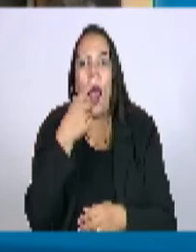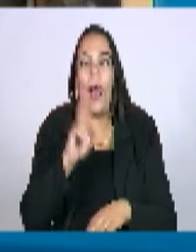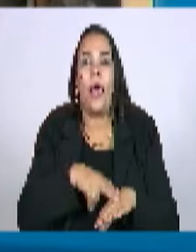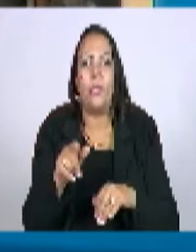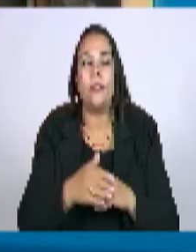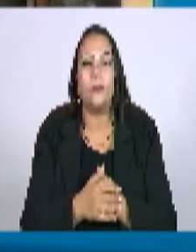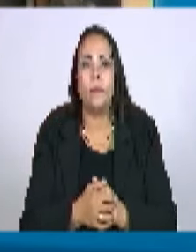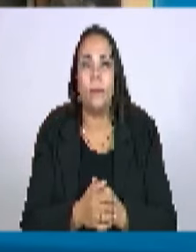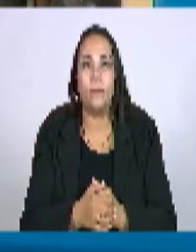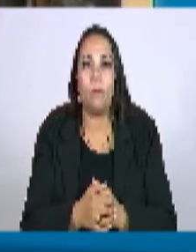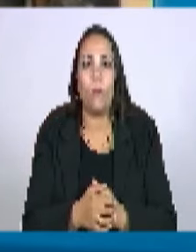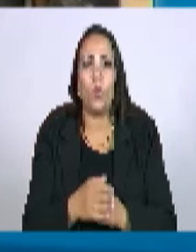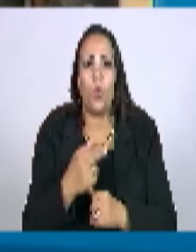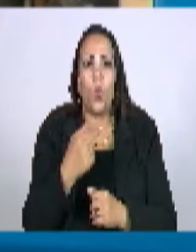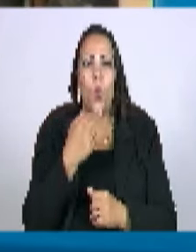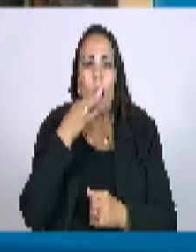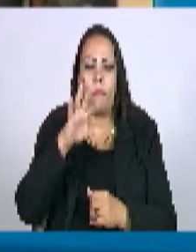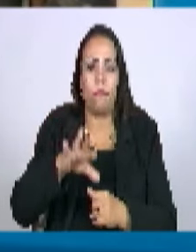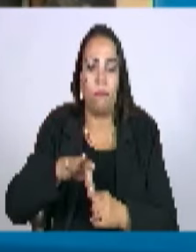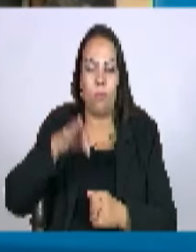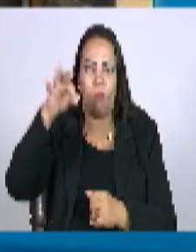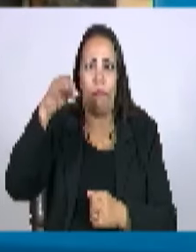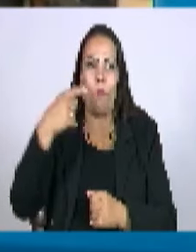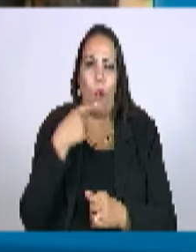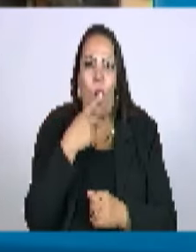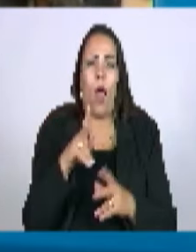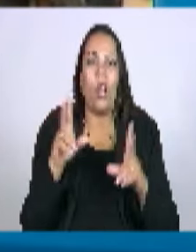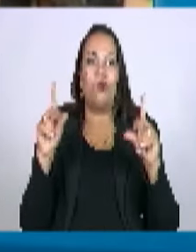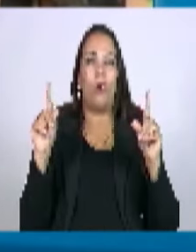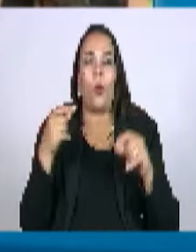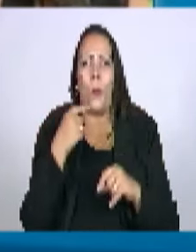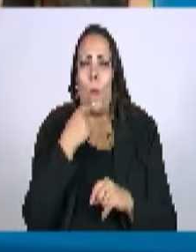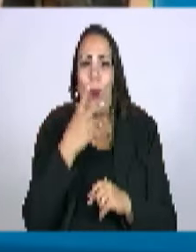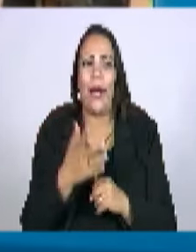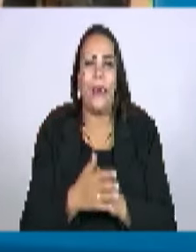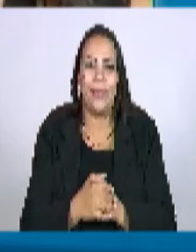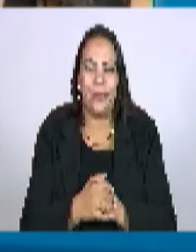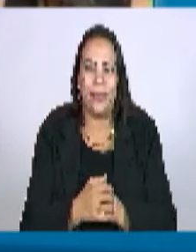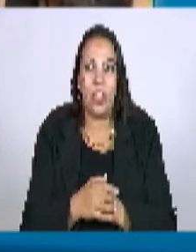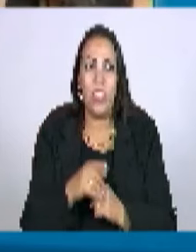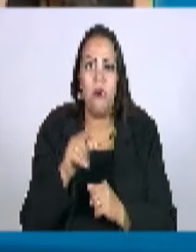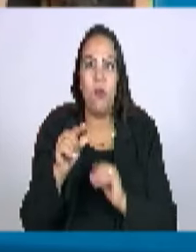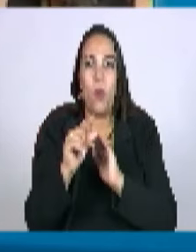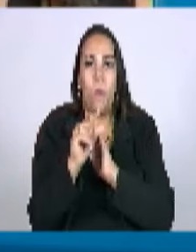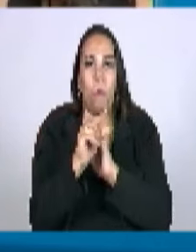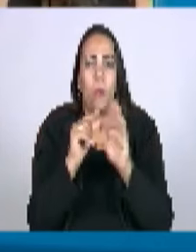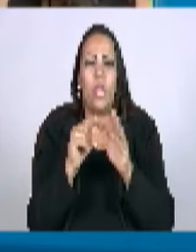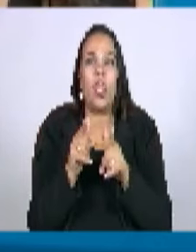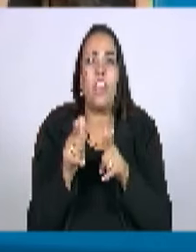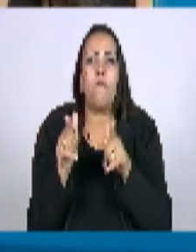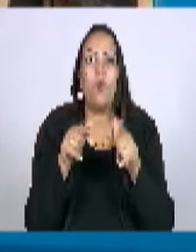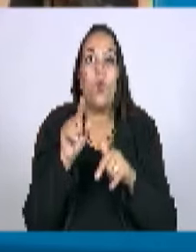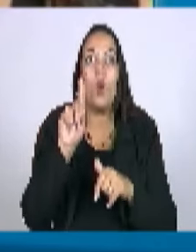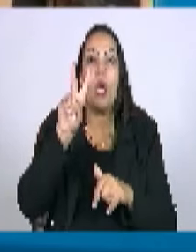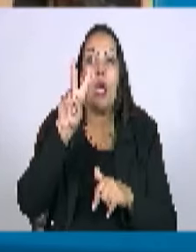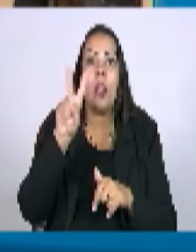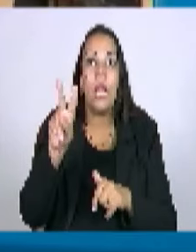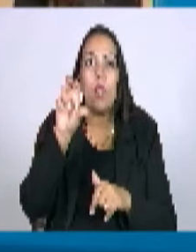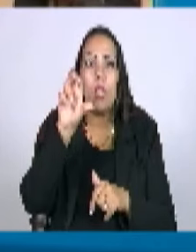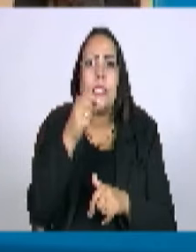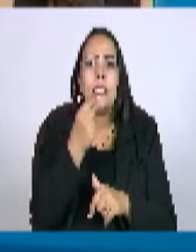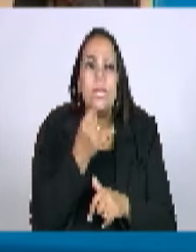ده طلع واحد على الشاشه في مقطع فيديو لمده 992